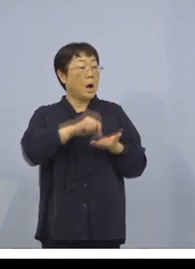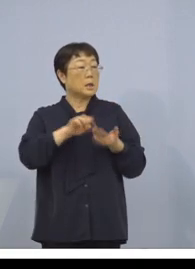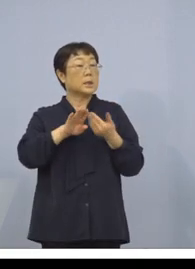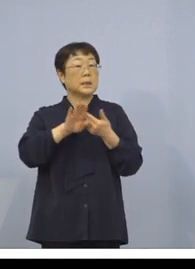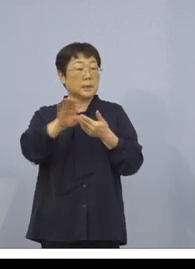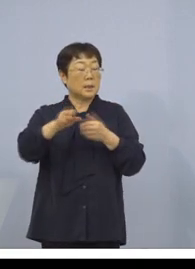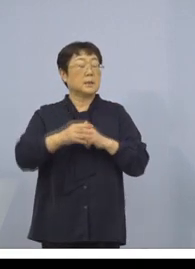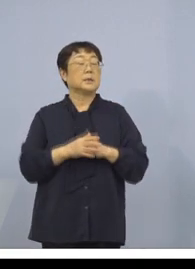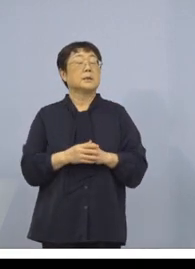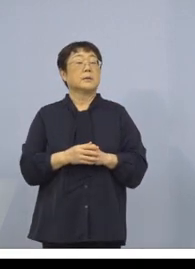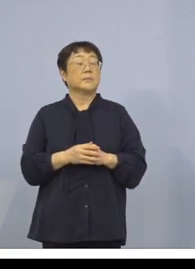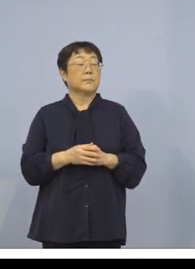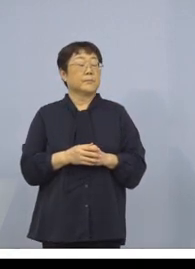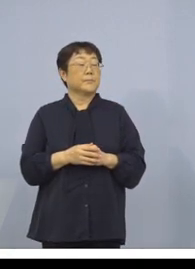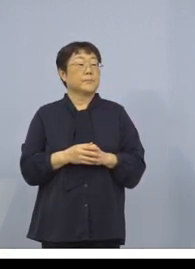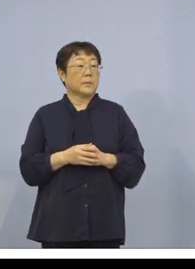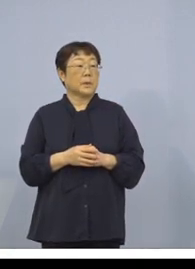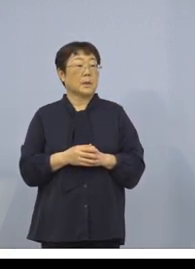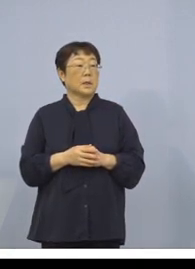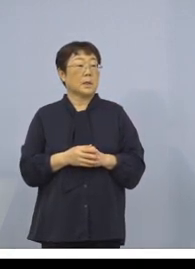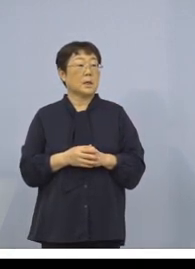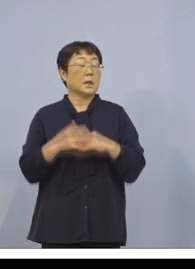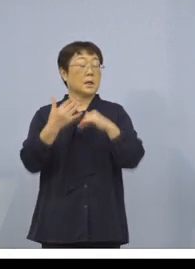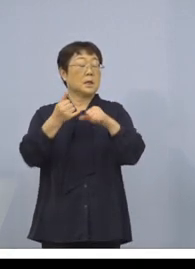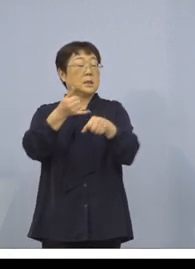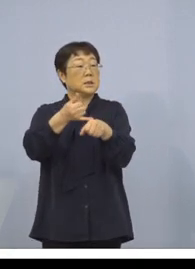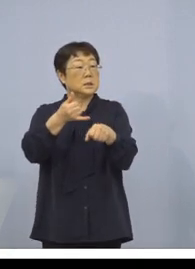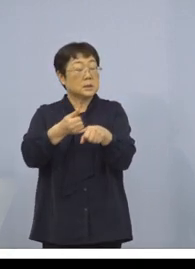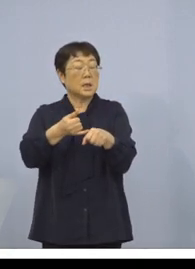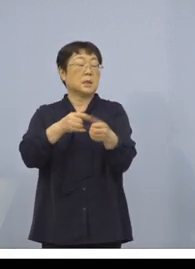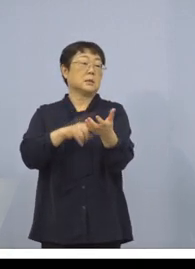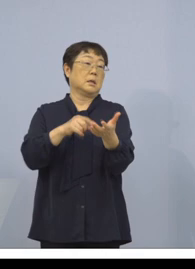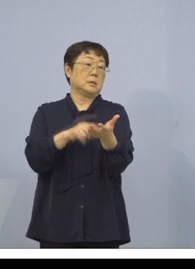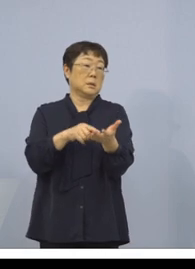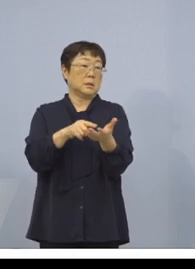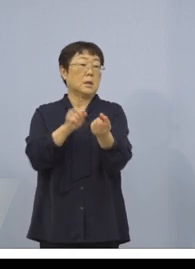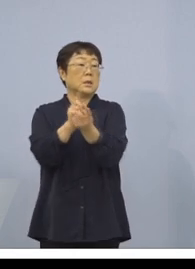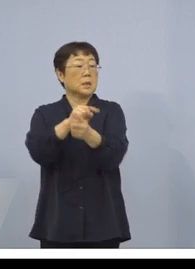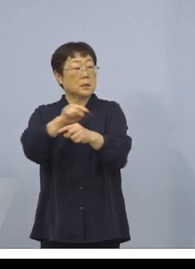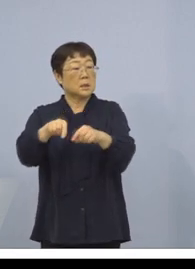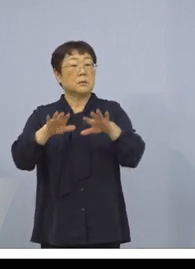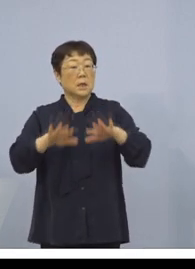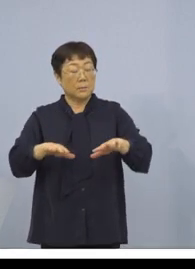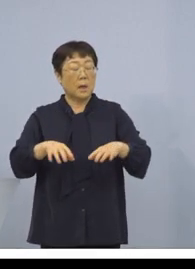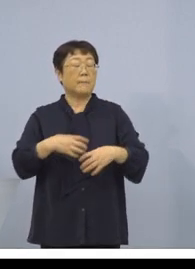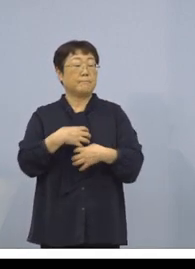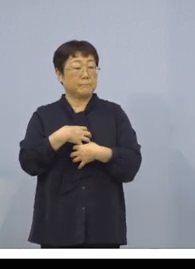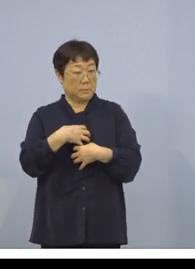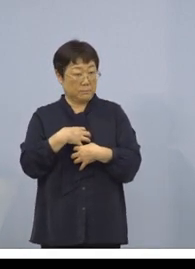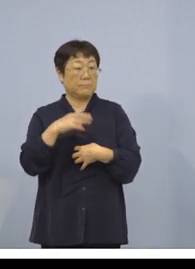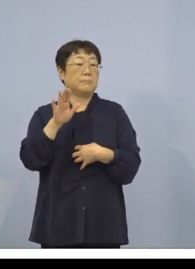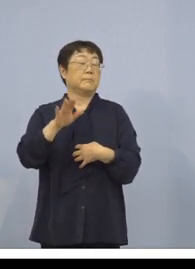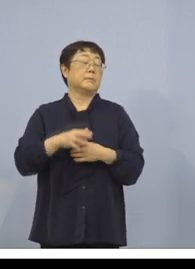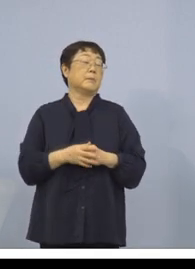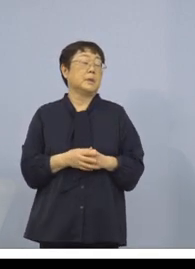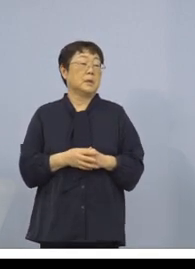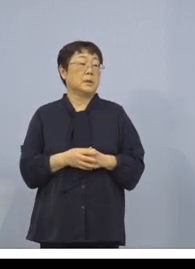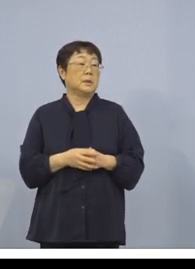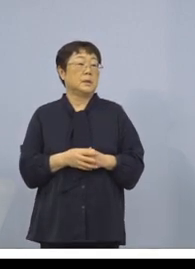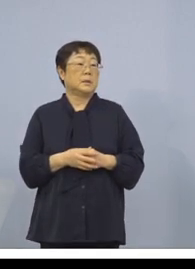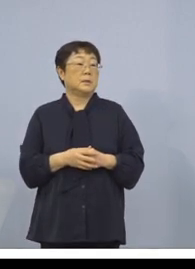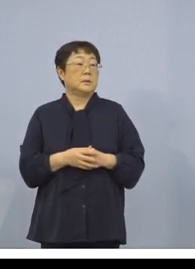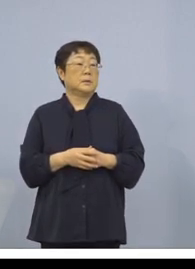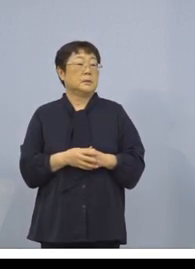て、やはりその人手ですね、人手不足対策、これがもう非常に深刻でございますので、そうい